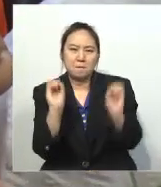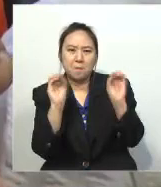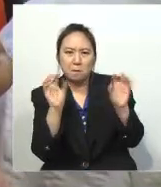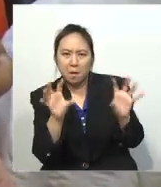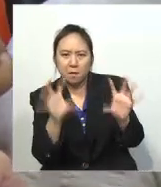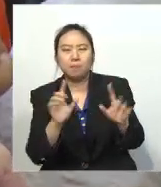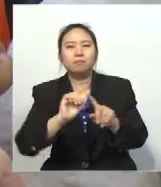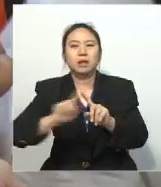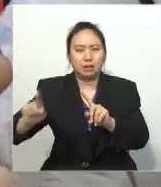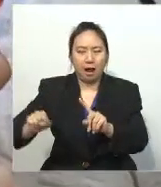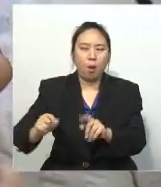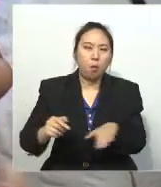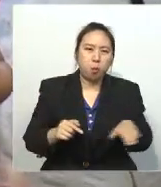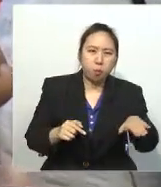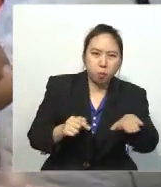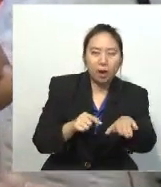างๆนี่เนี่ยเป็นการหาเสียงโดย